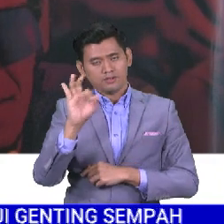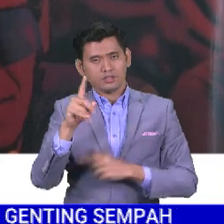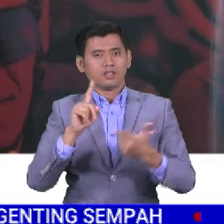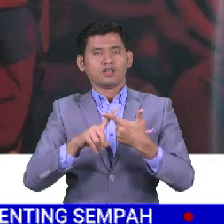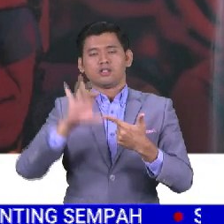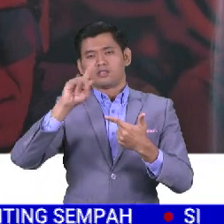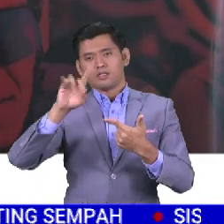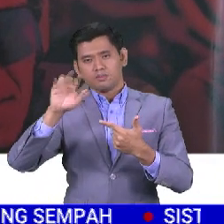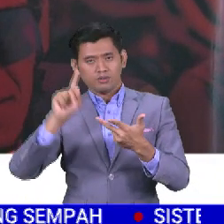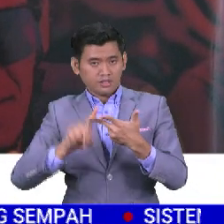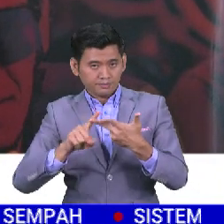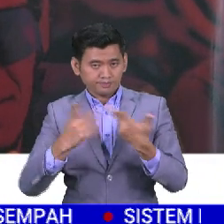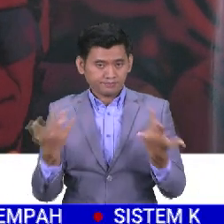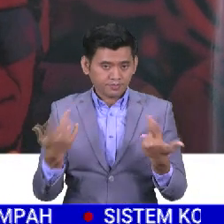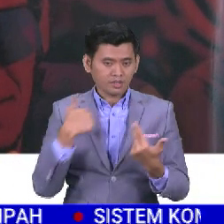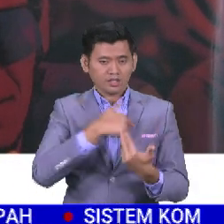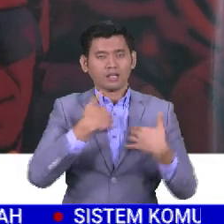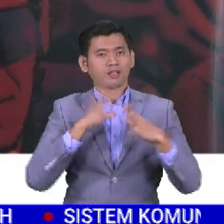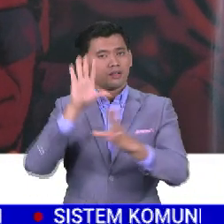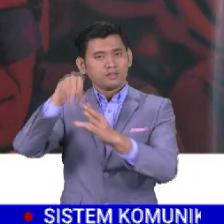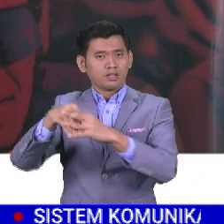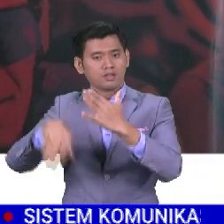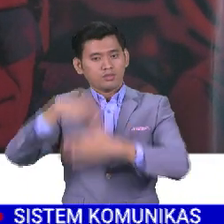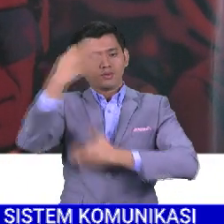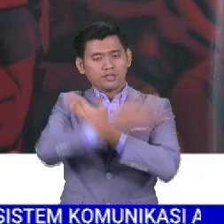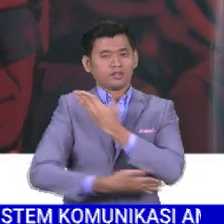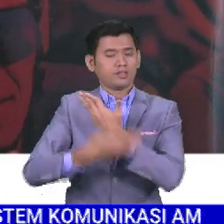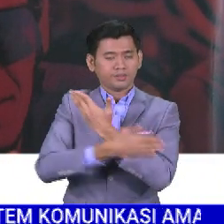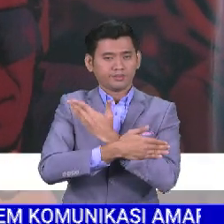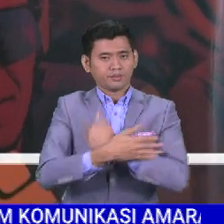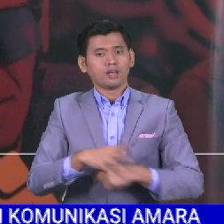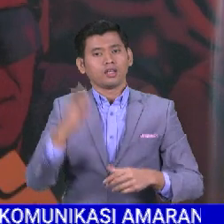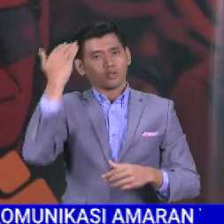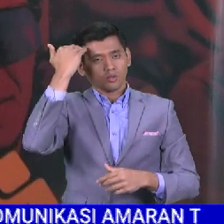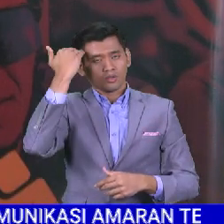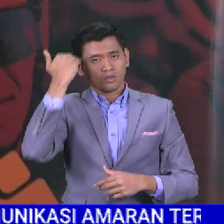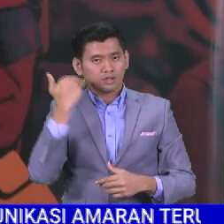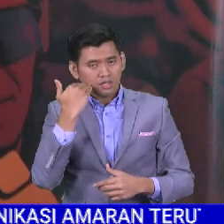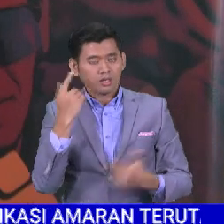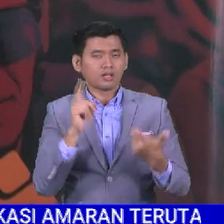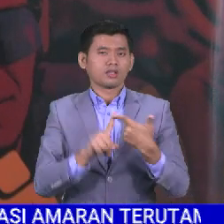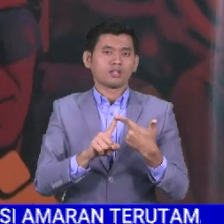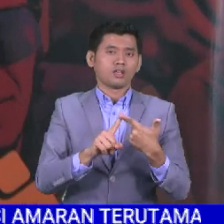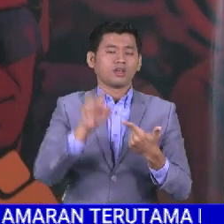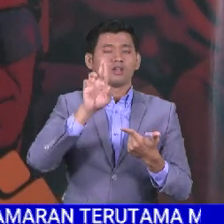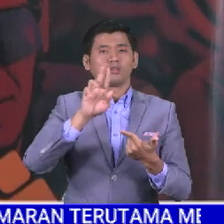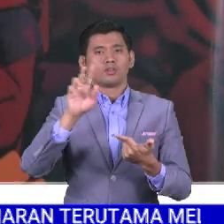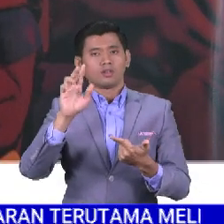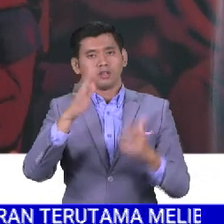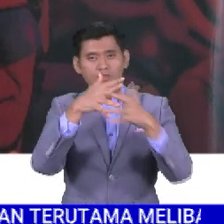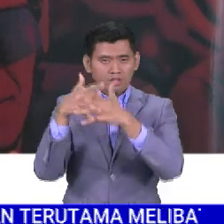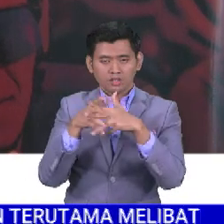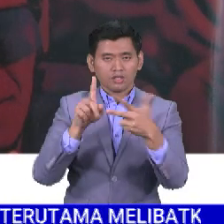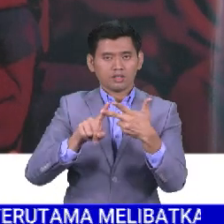Sapura, lepas tu kita ada penyertaan daripada luar negara. Korea, United States,